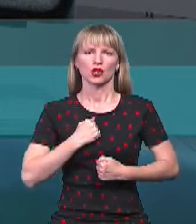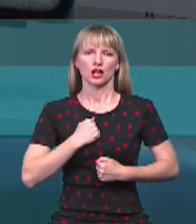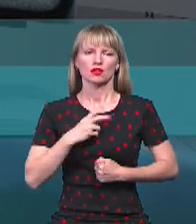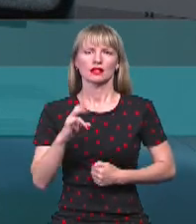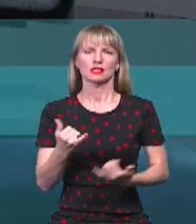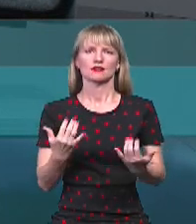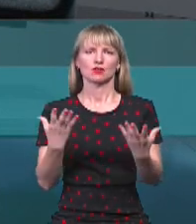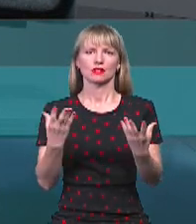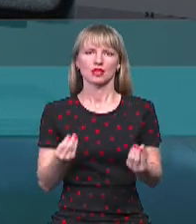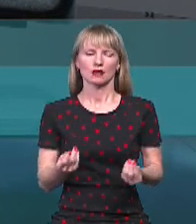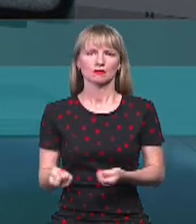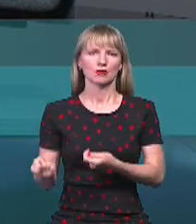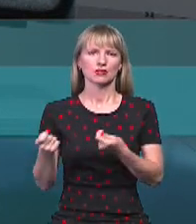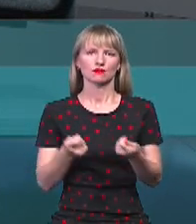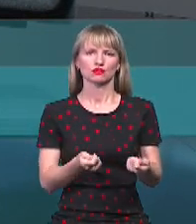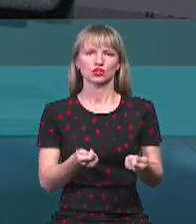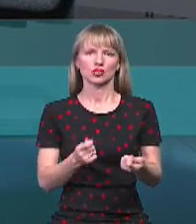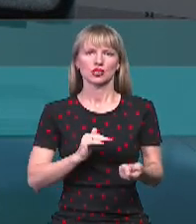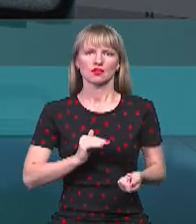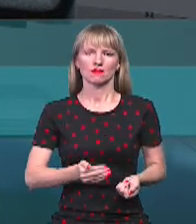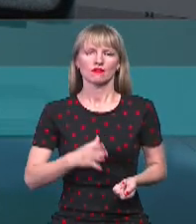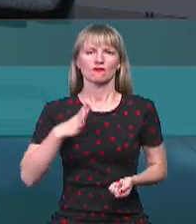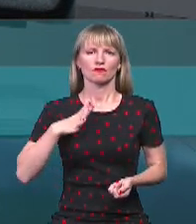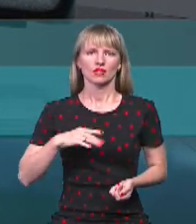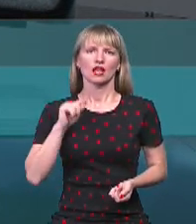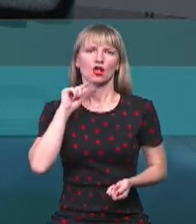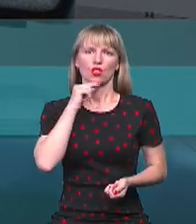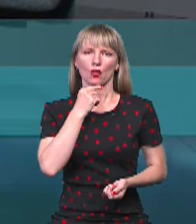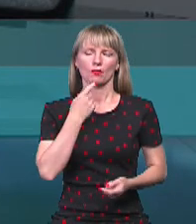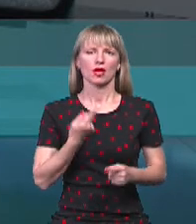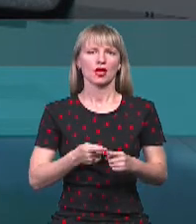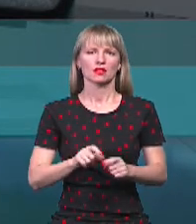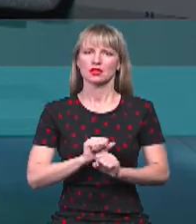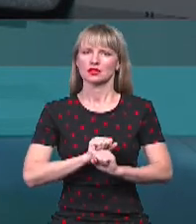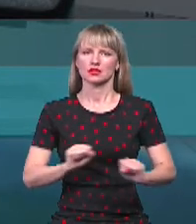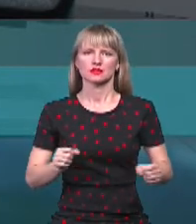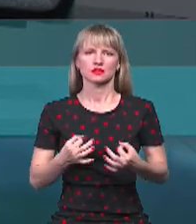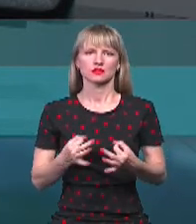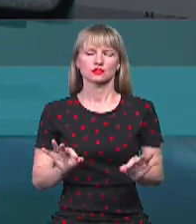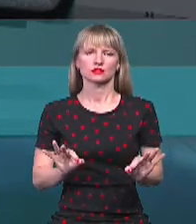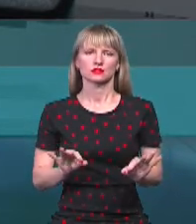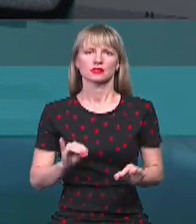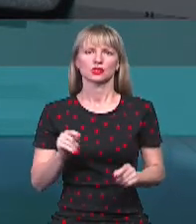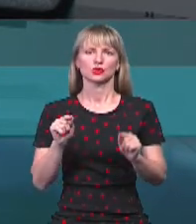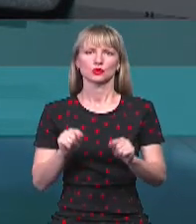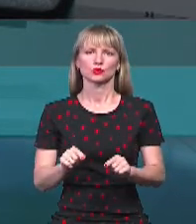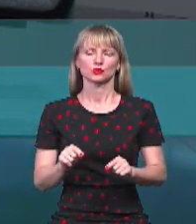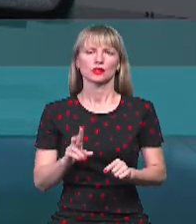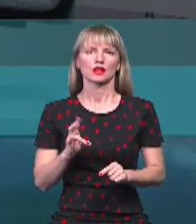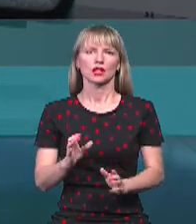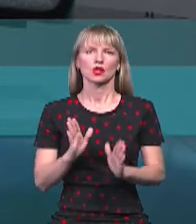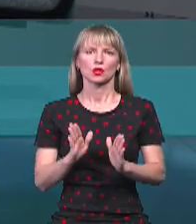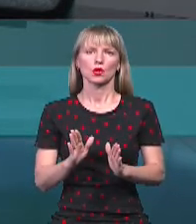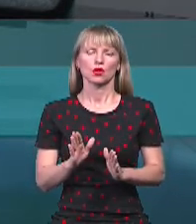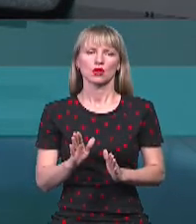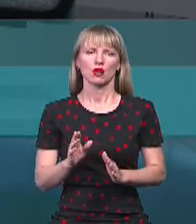на сегодняшний день поставщики вынуждены, не вынуждены, но экономят. Этого нельзя допускать, поэтому здесь не только кадровый